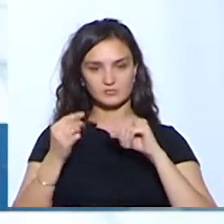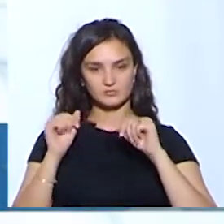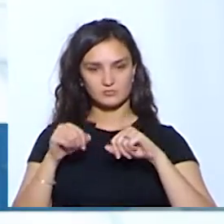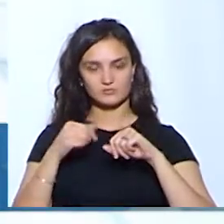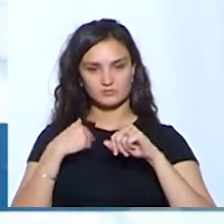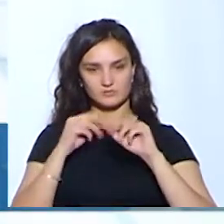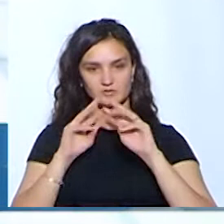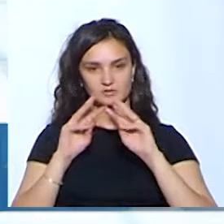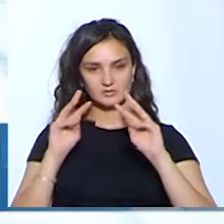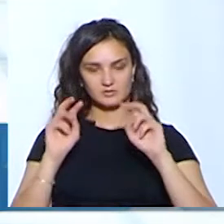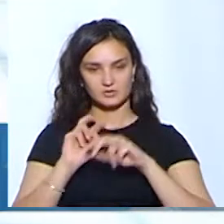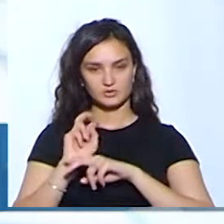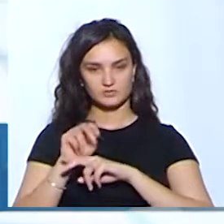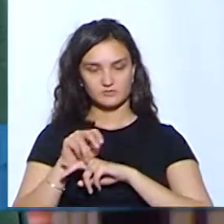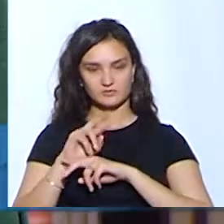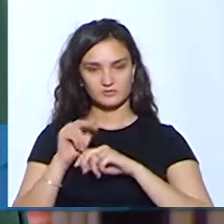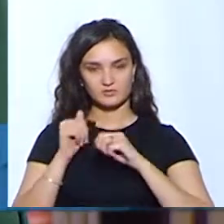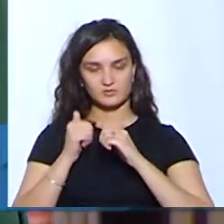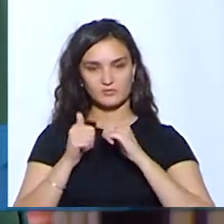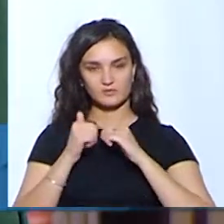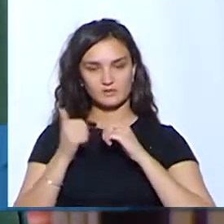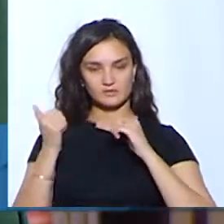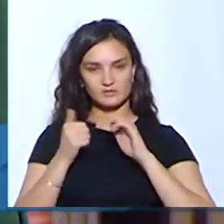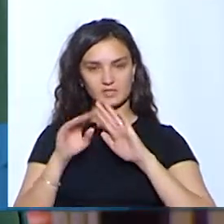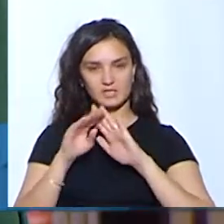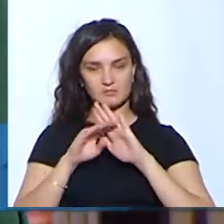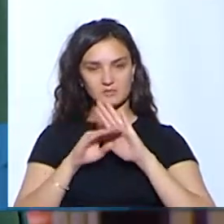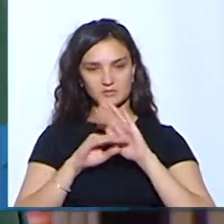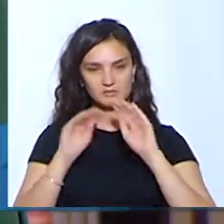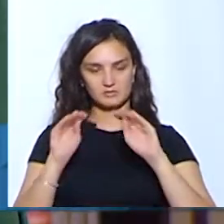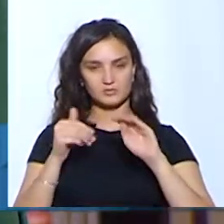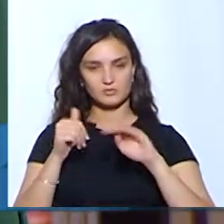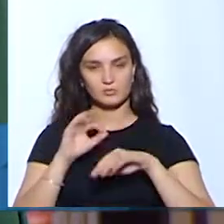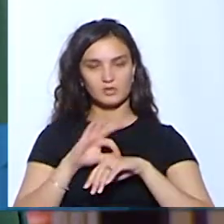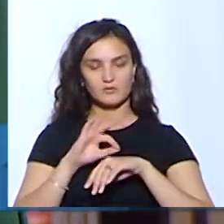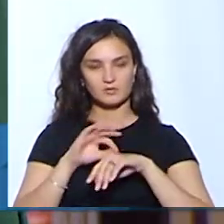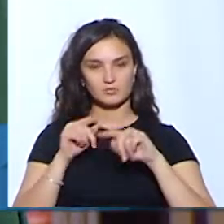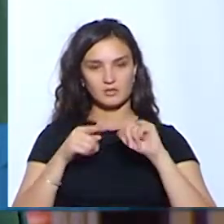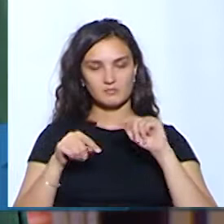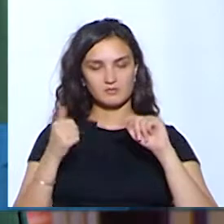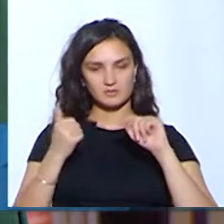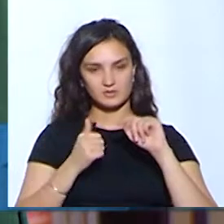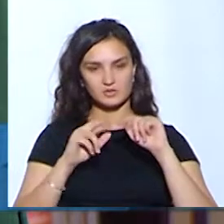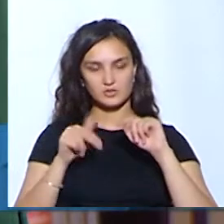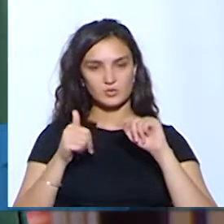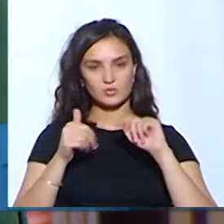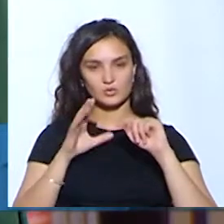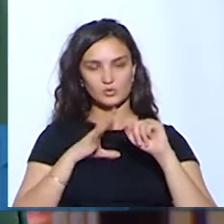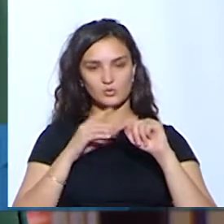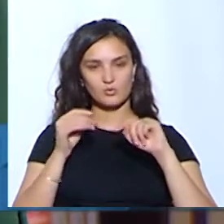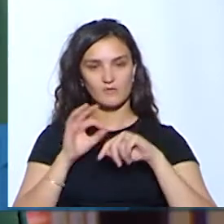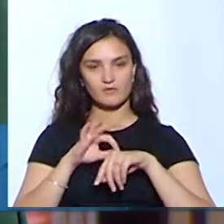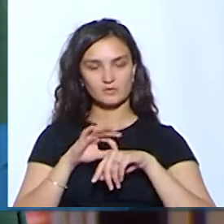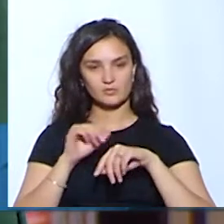ჩვენ ვებ გვერდზე შევიდეს და ყოველ კვირეული გრაფიკი დევს, როგორი ავადობა ამ კვირაში და როგორი იყო აი